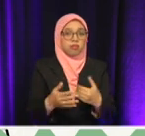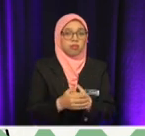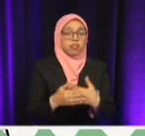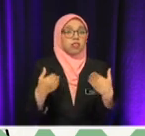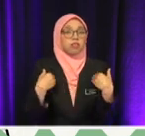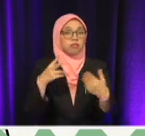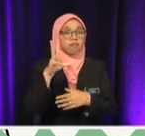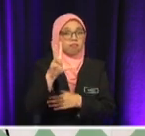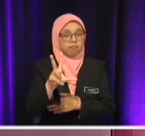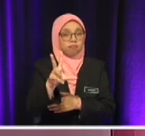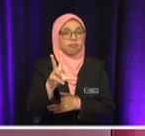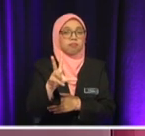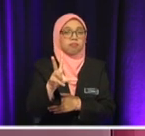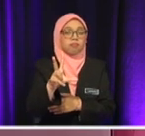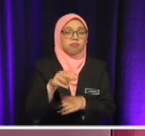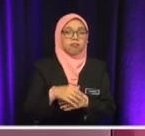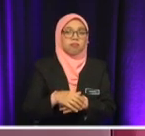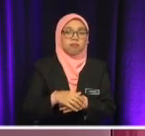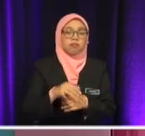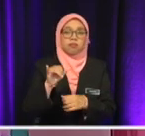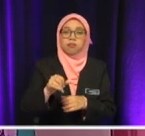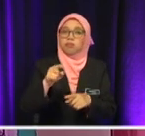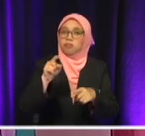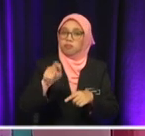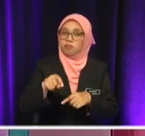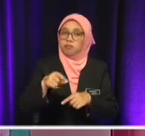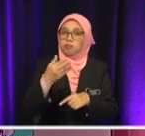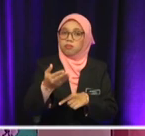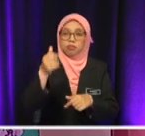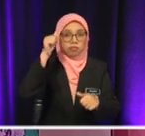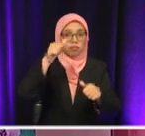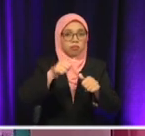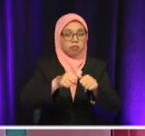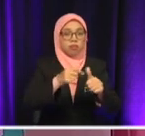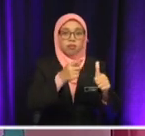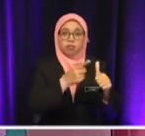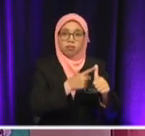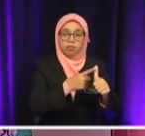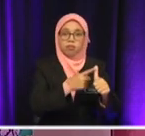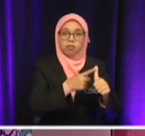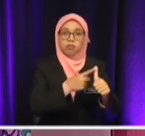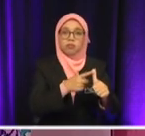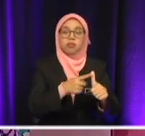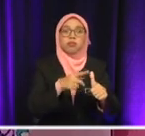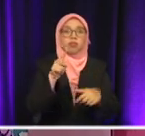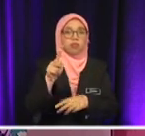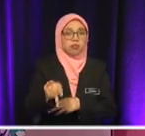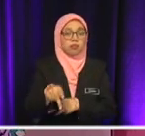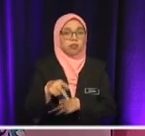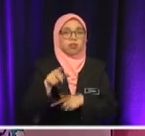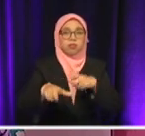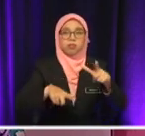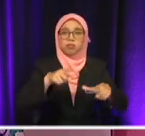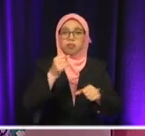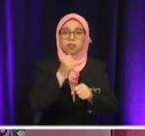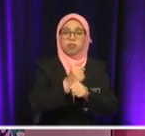3 perkara yang mesti kamu ingat. Iaitu yang pertama, bila kita huraikan langkah kerja, pastikan langkah kerja itu